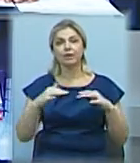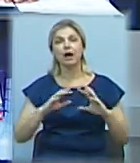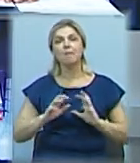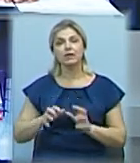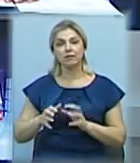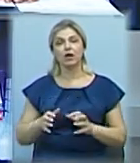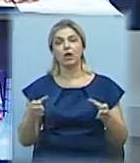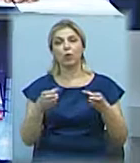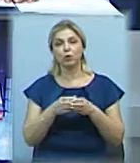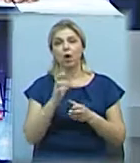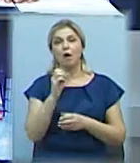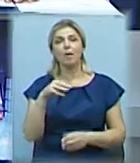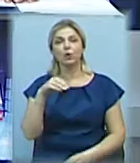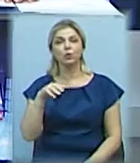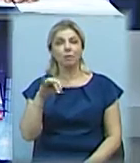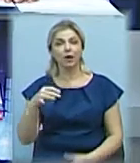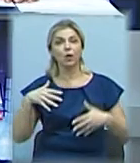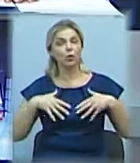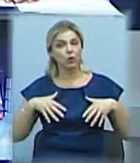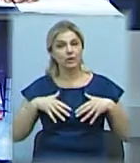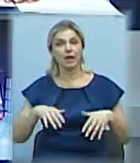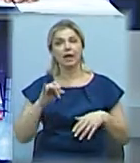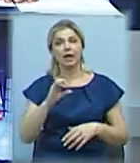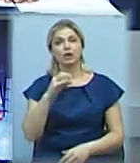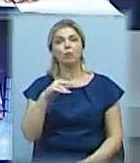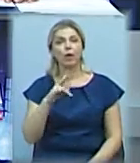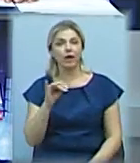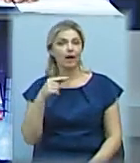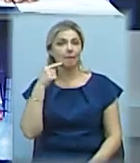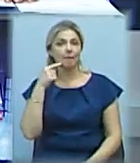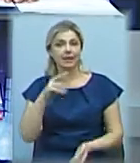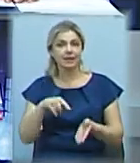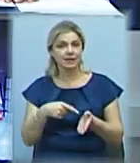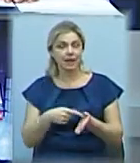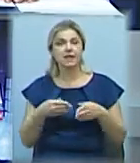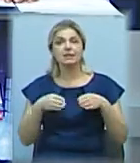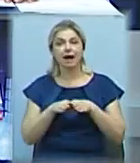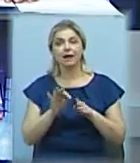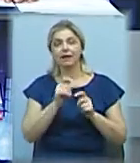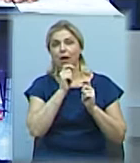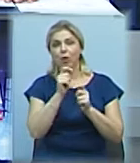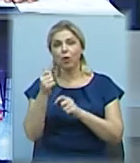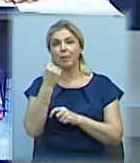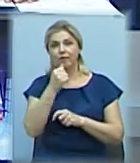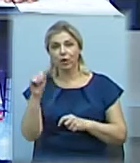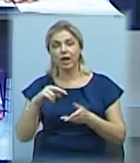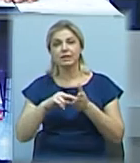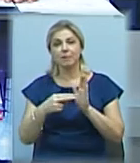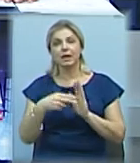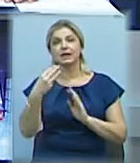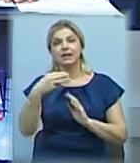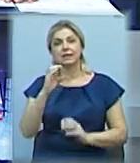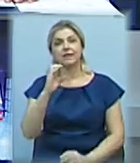клуби «Батумі-2010» Грузія та «Цмокі» Мінськ. Закриття та нагородження переможців заплановане на